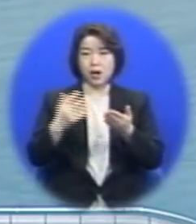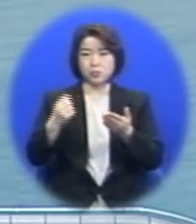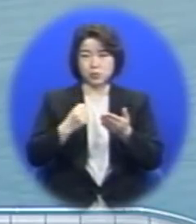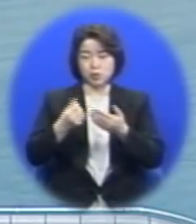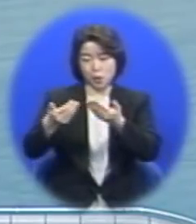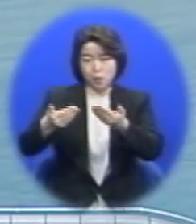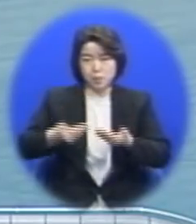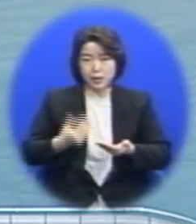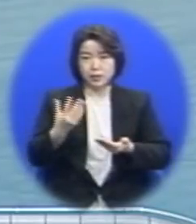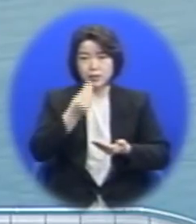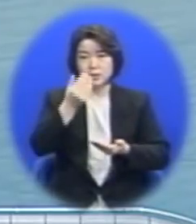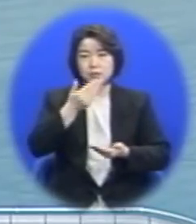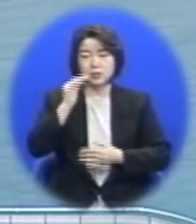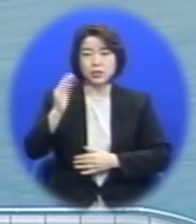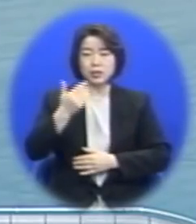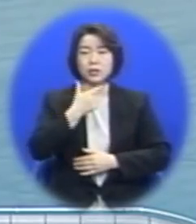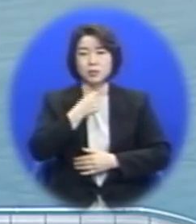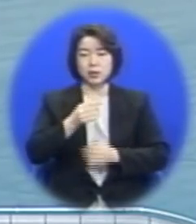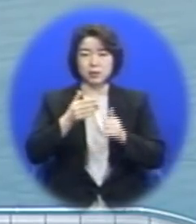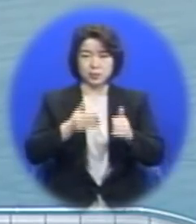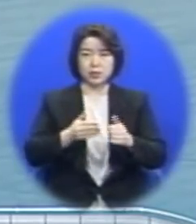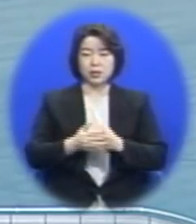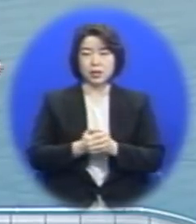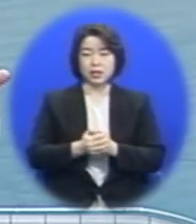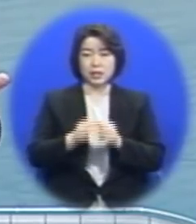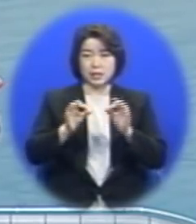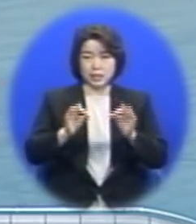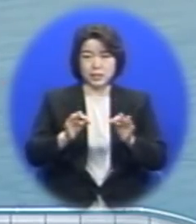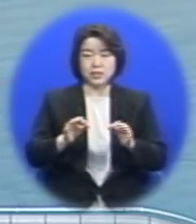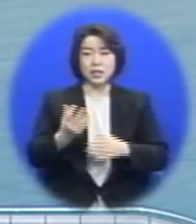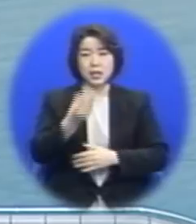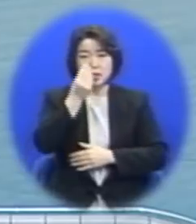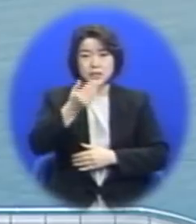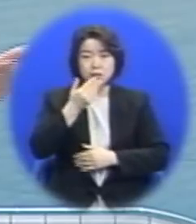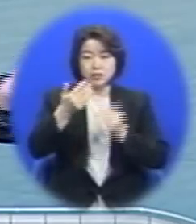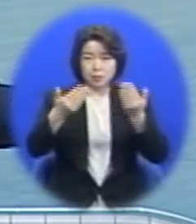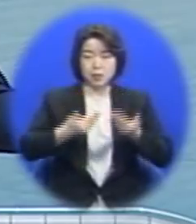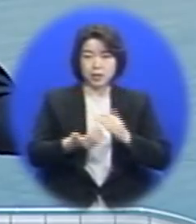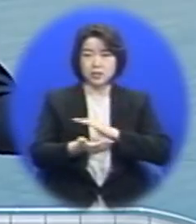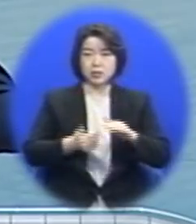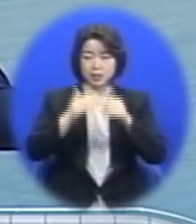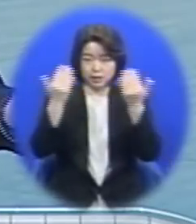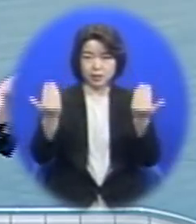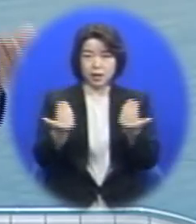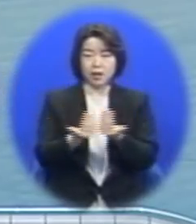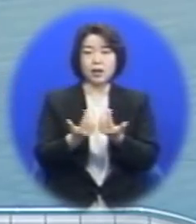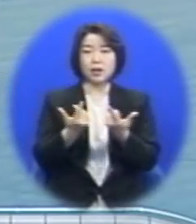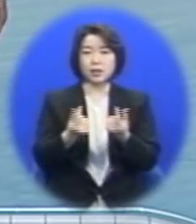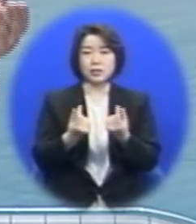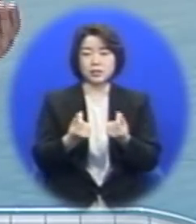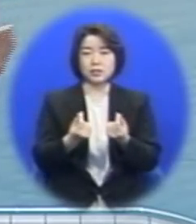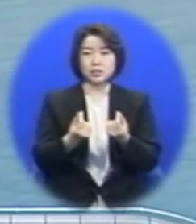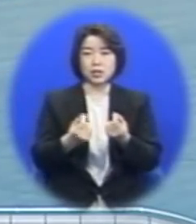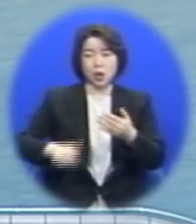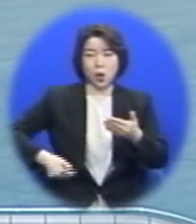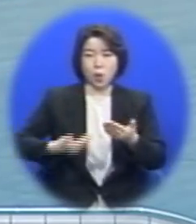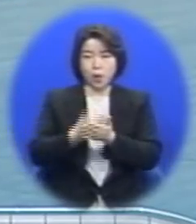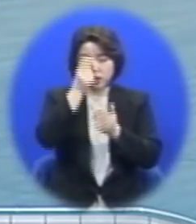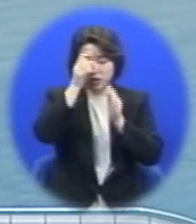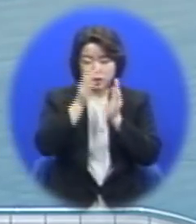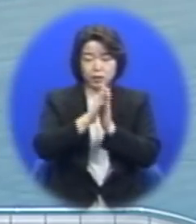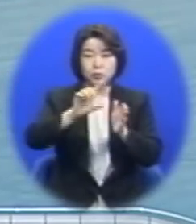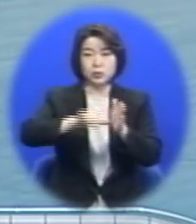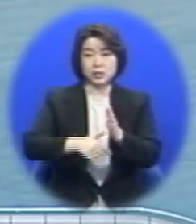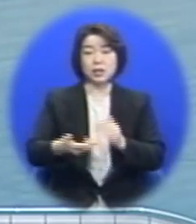성찬이 되기를 원합니다. 이제 성찬을 받기 전에 우리가 다 같이 회개의 기도 시간을